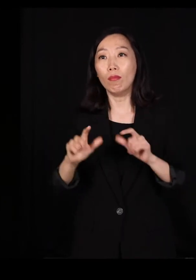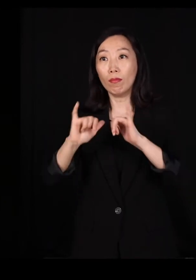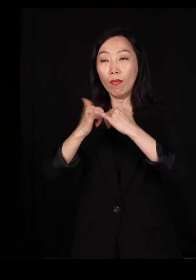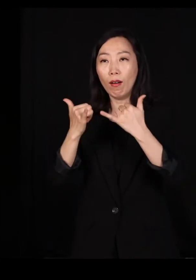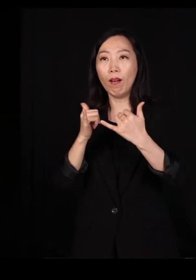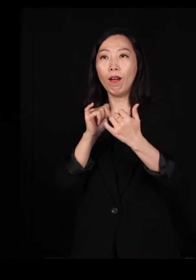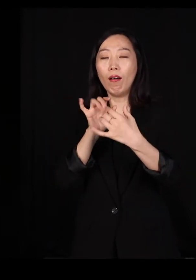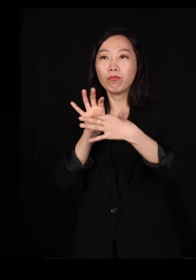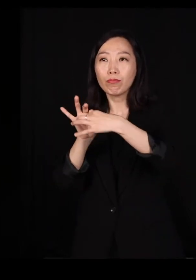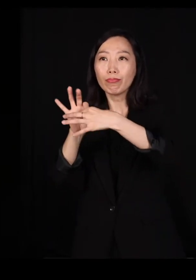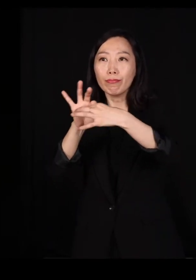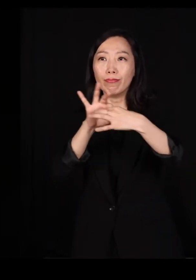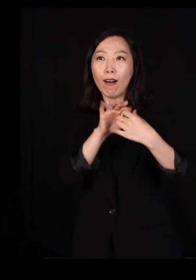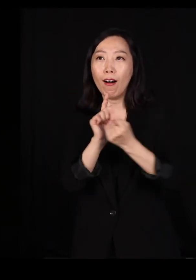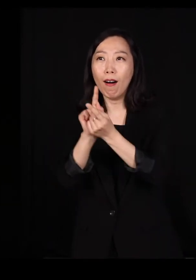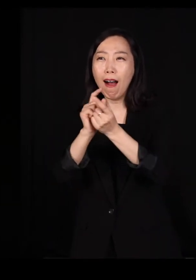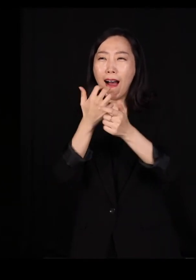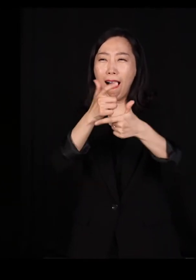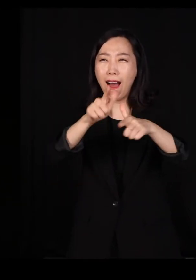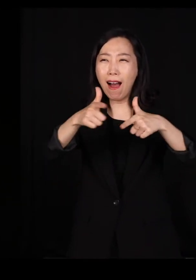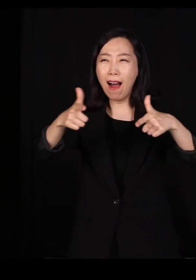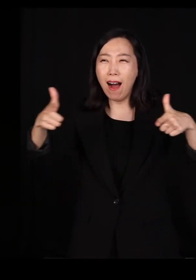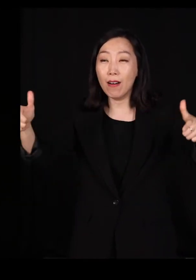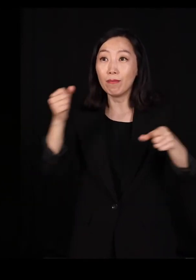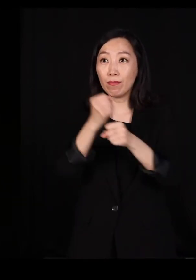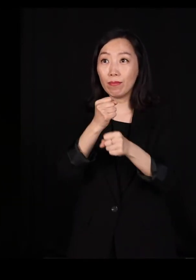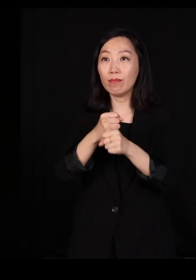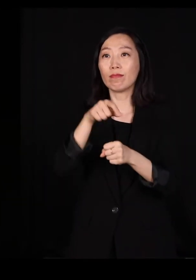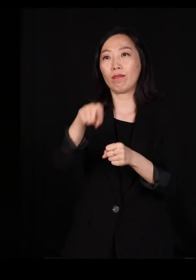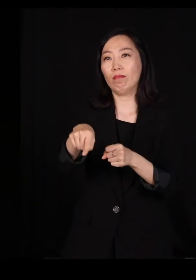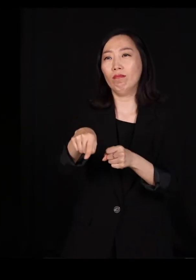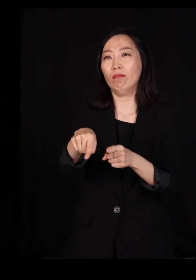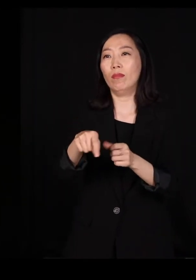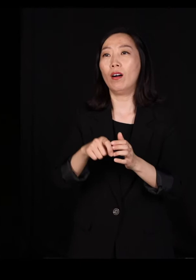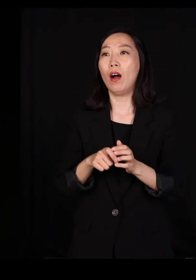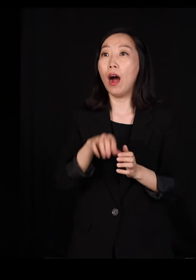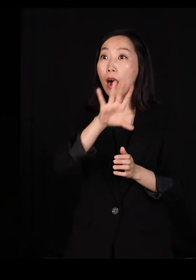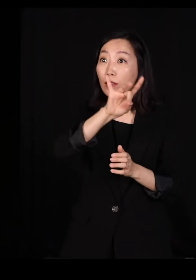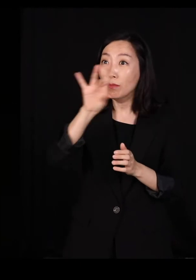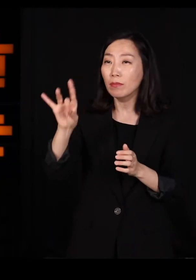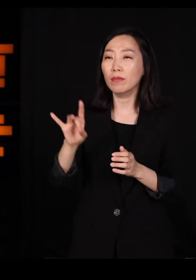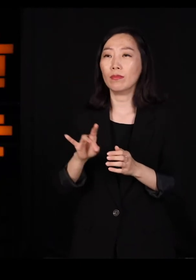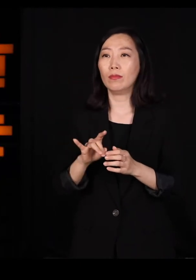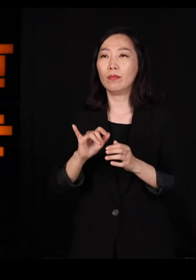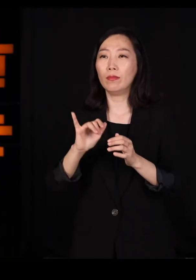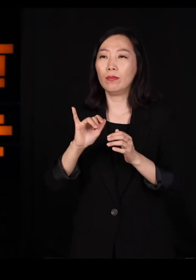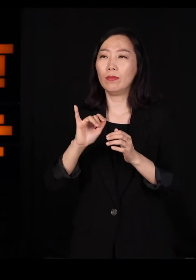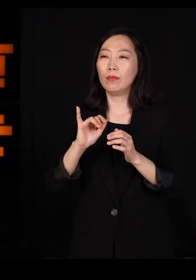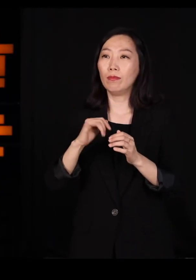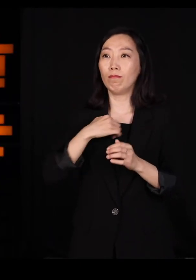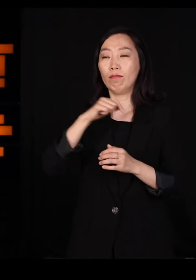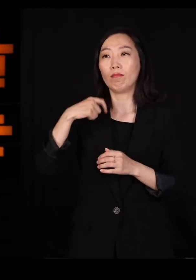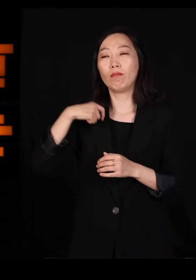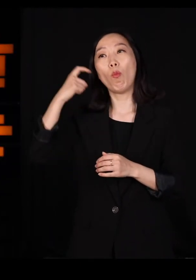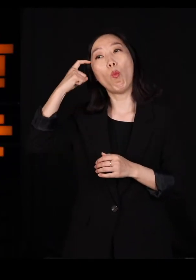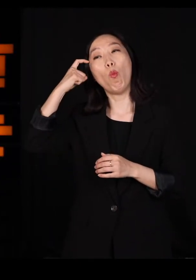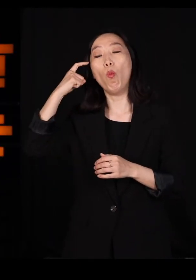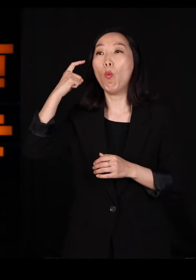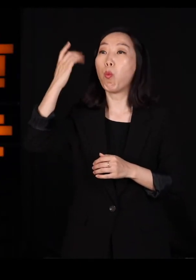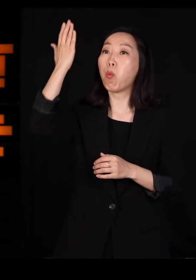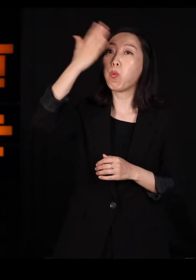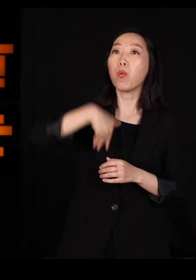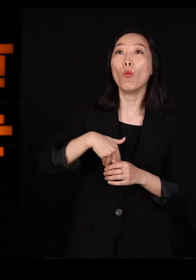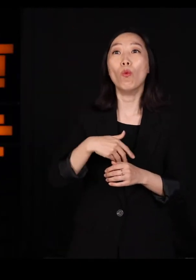의식적으로 우리 관계망을 좀 다양하게 만드는 것도 한 가지 방법이지만, 때로는 가끔 우리의 의도와